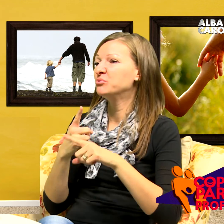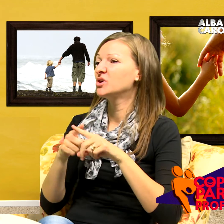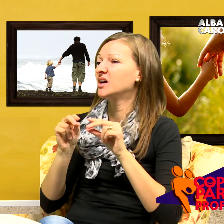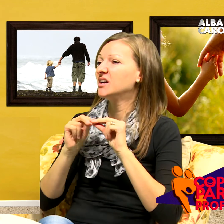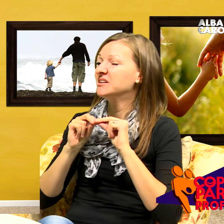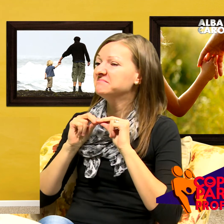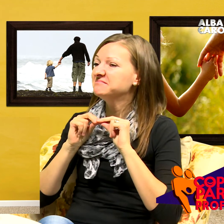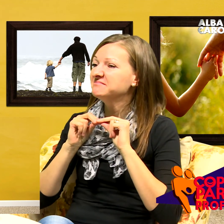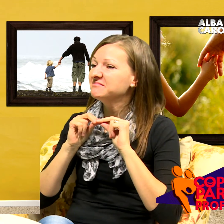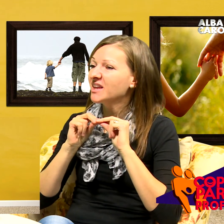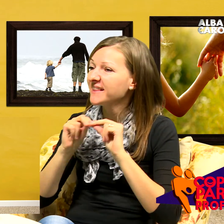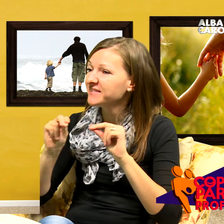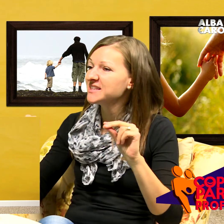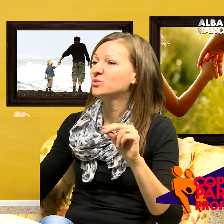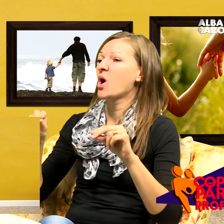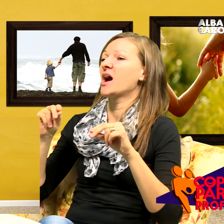dar s-a obișnuit,